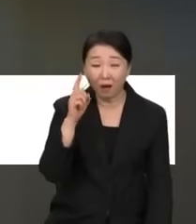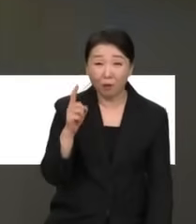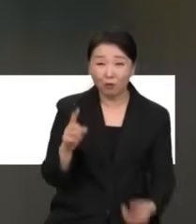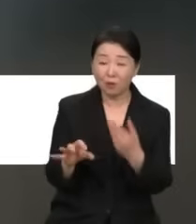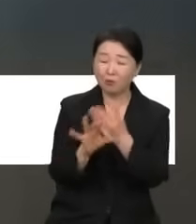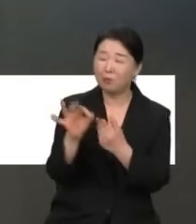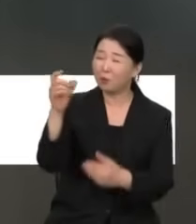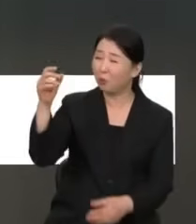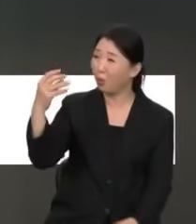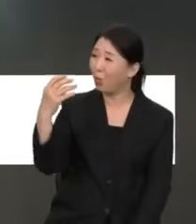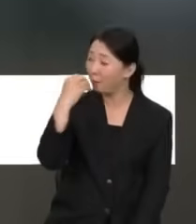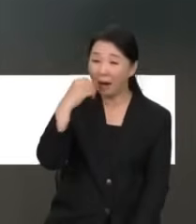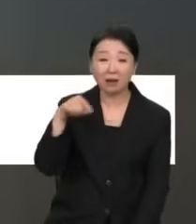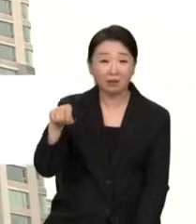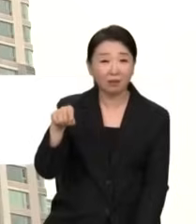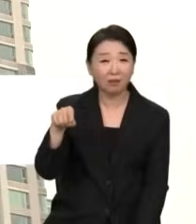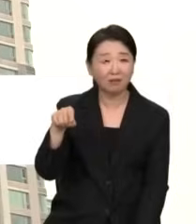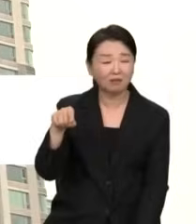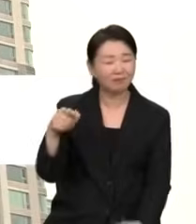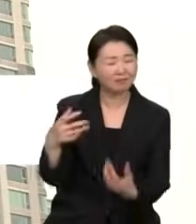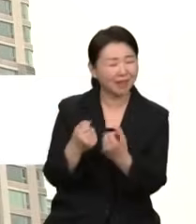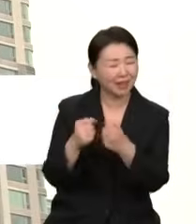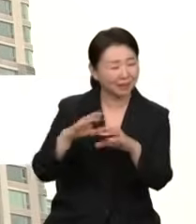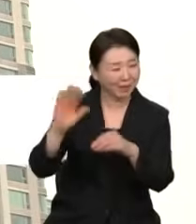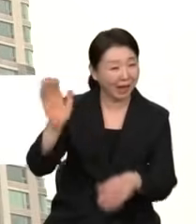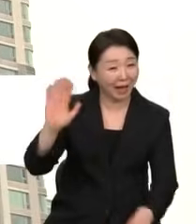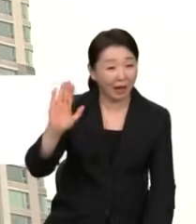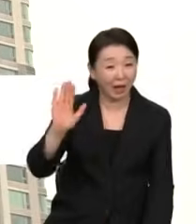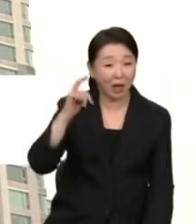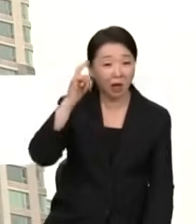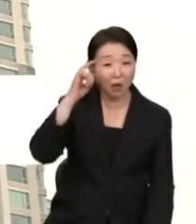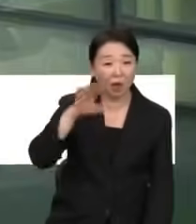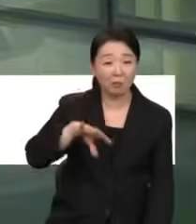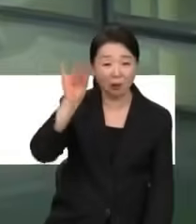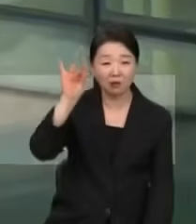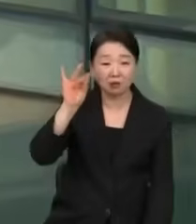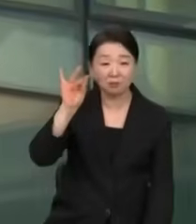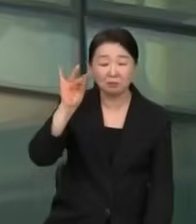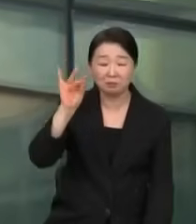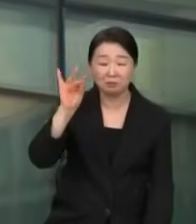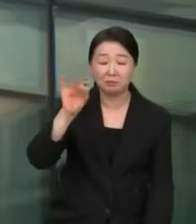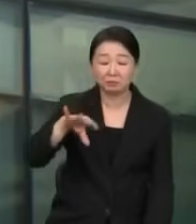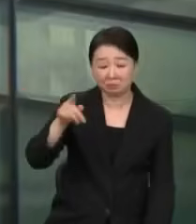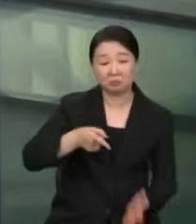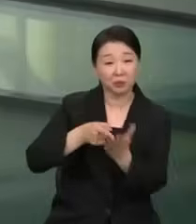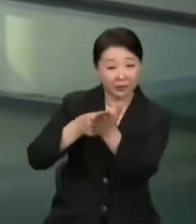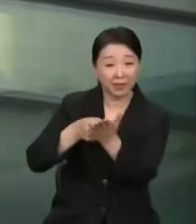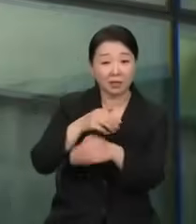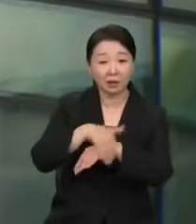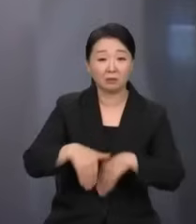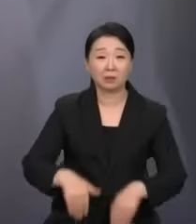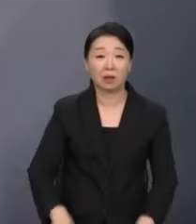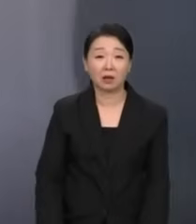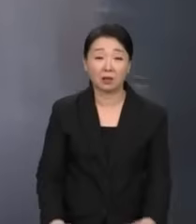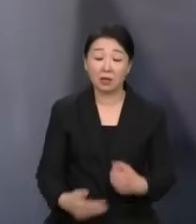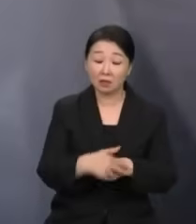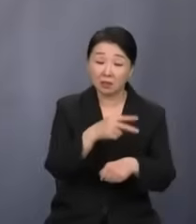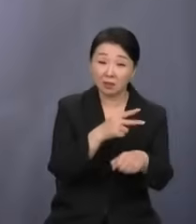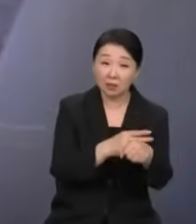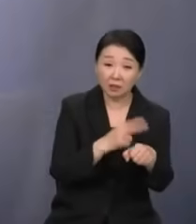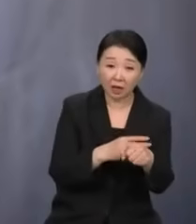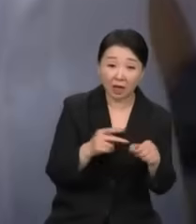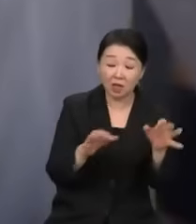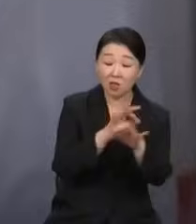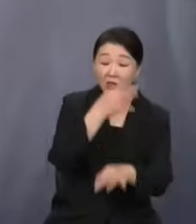대응하거나 이런 생각은 없습니다. 저희가 우선해서 먼저 문제를 제기할 예정입니다. 이런 가운데 정부는 의사가 받는 경제적 이익에